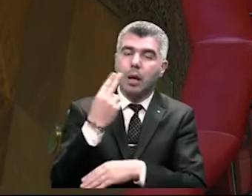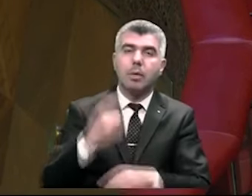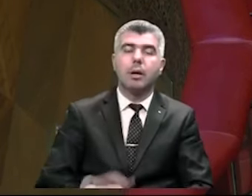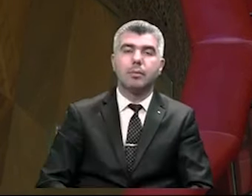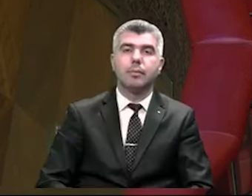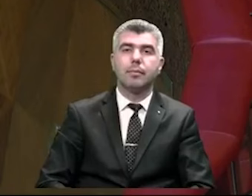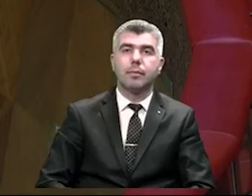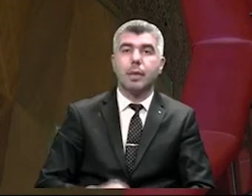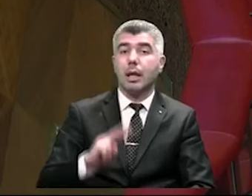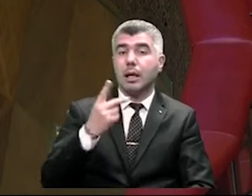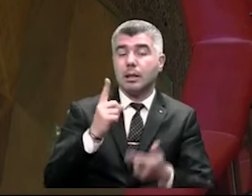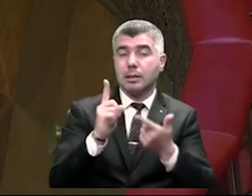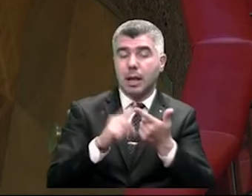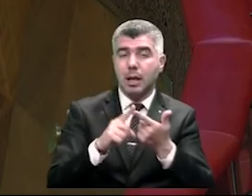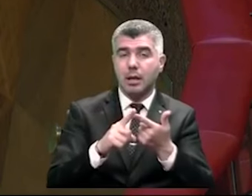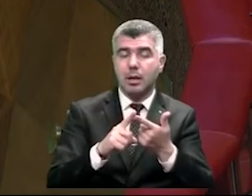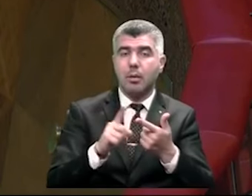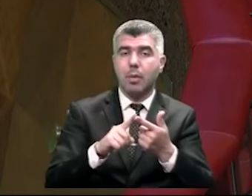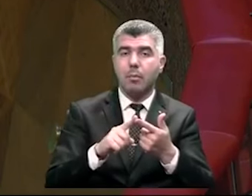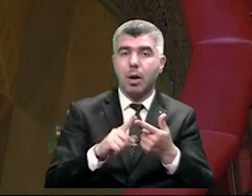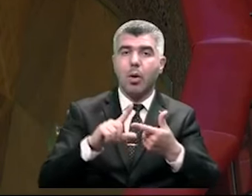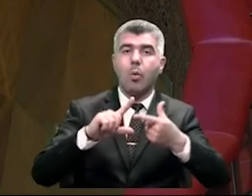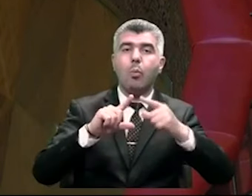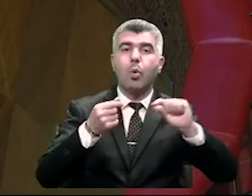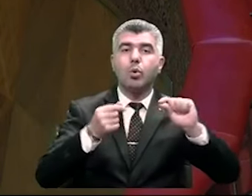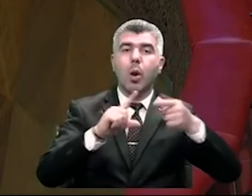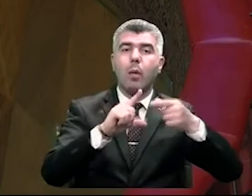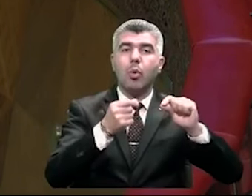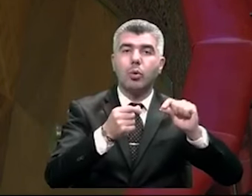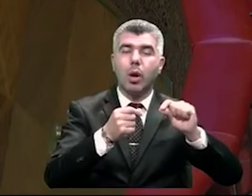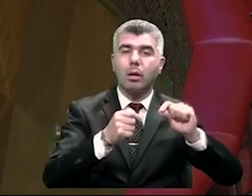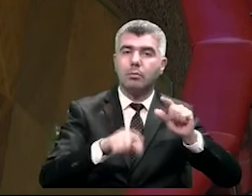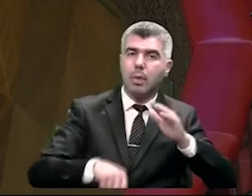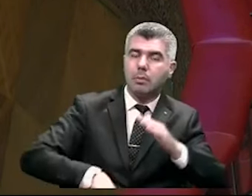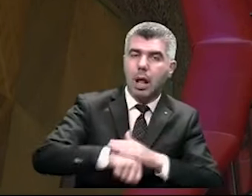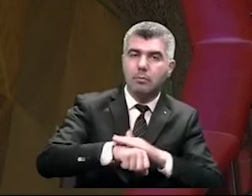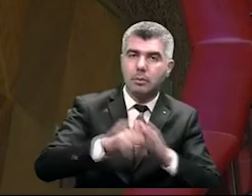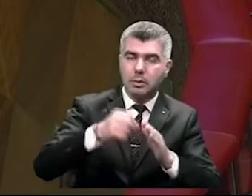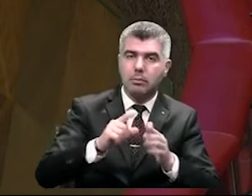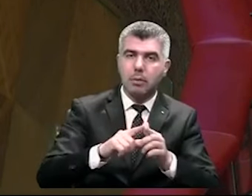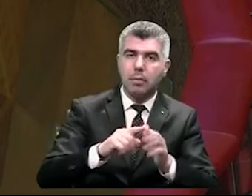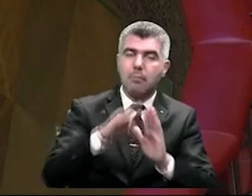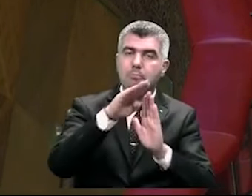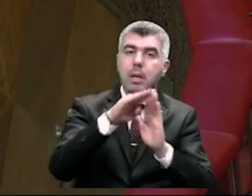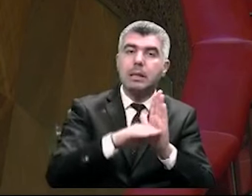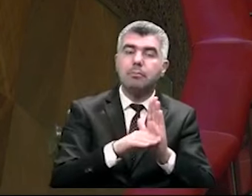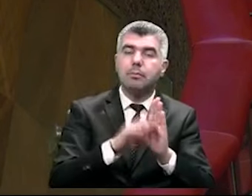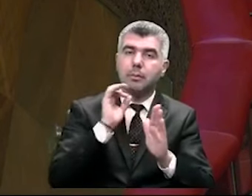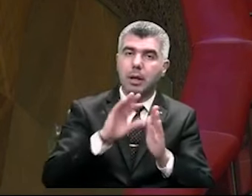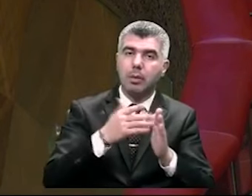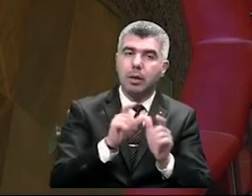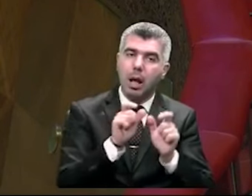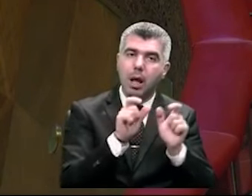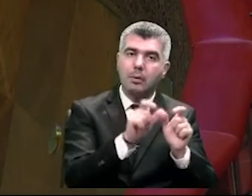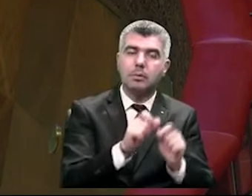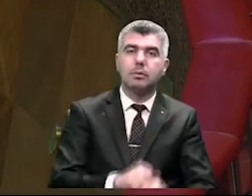ثانيا تنظموا بطولات والدورات والمنافسات الرياضيه اللي ك تعمل عليها المكتب ل نوسك اللي اللي مكلف